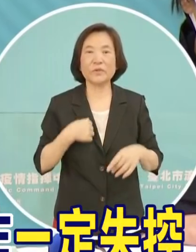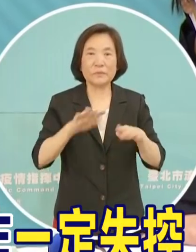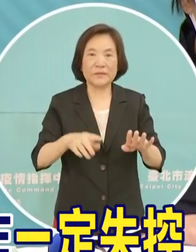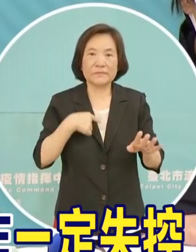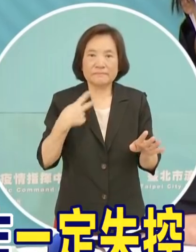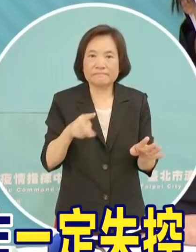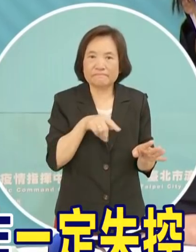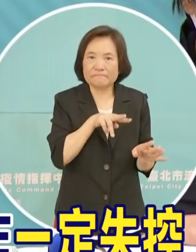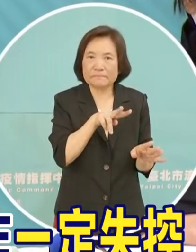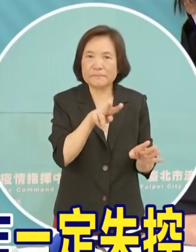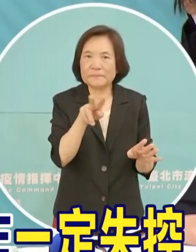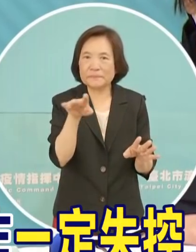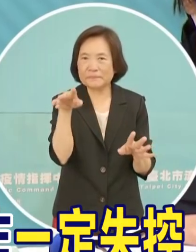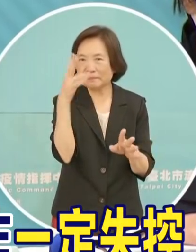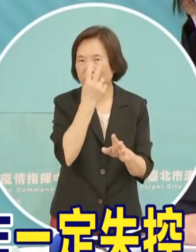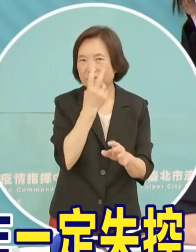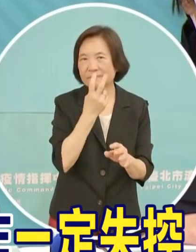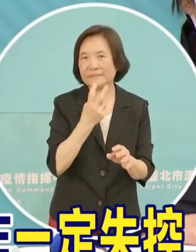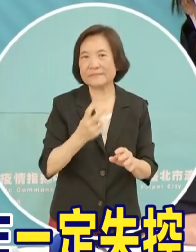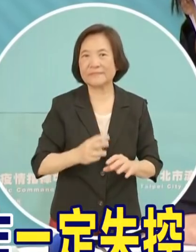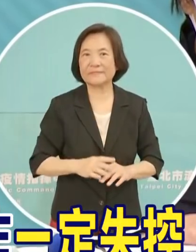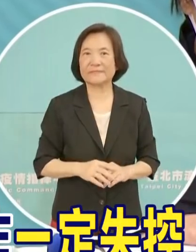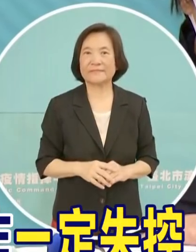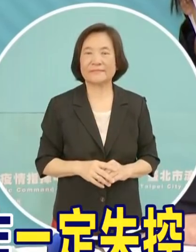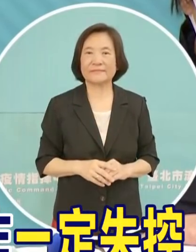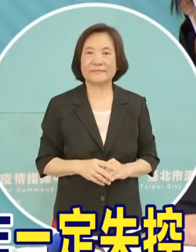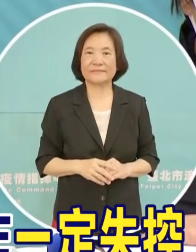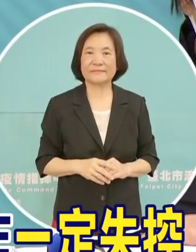查，你知道吗？我们